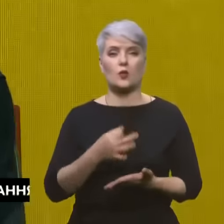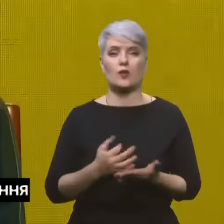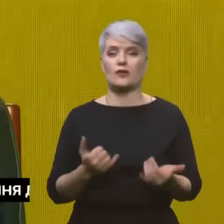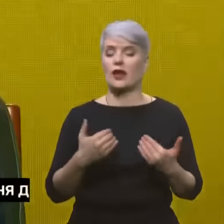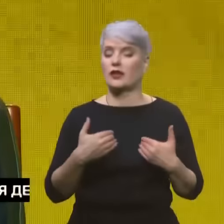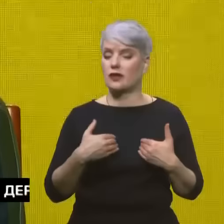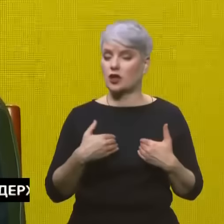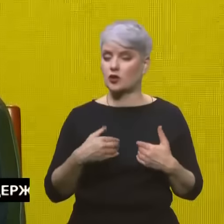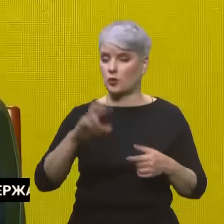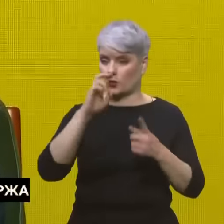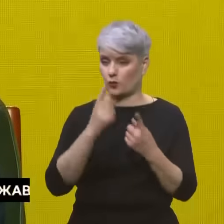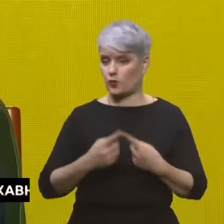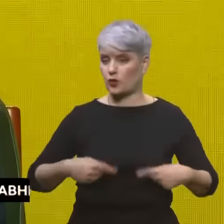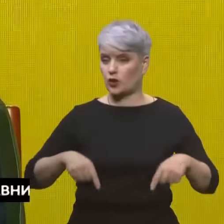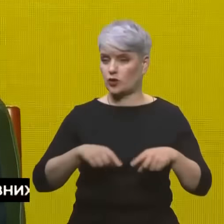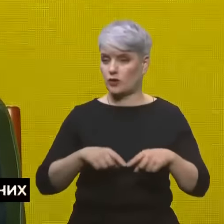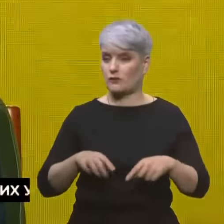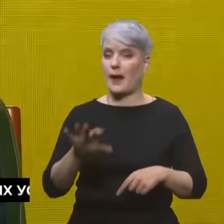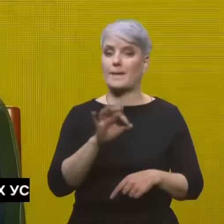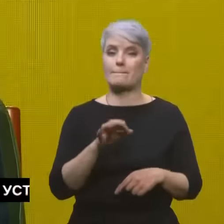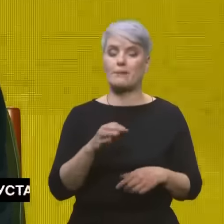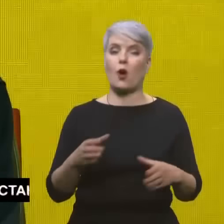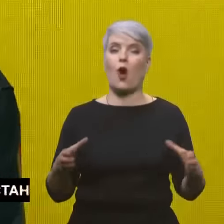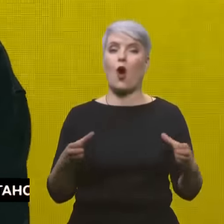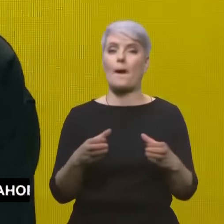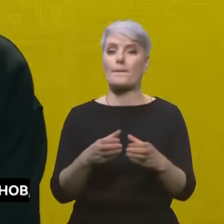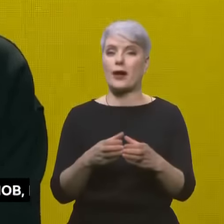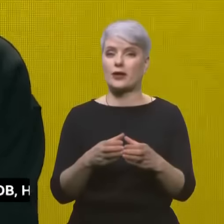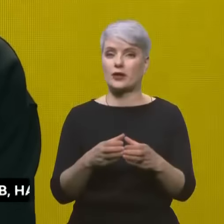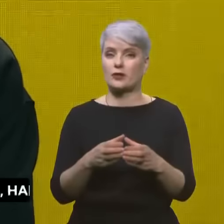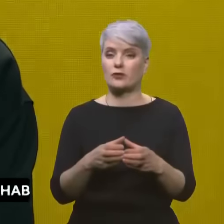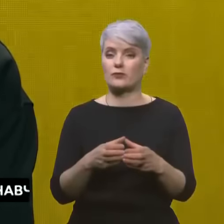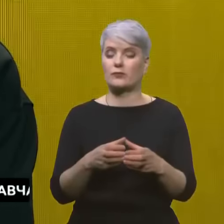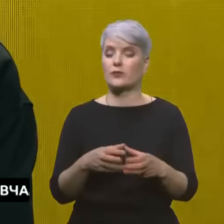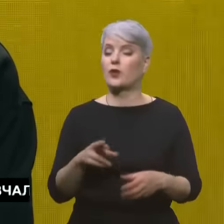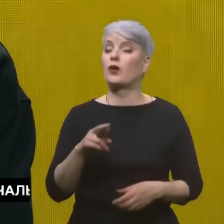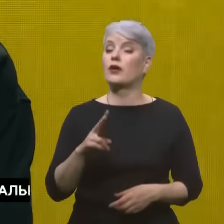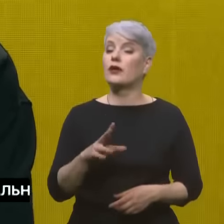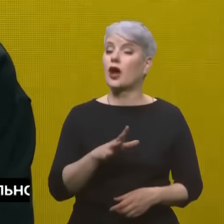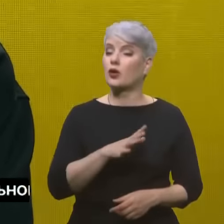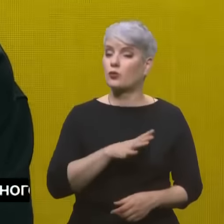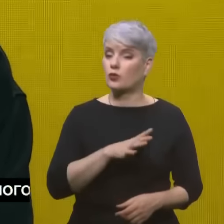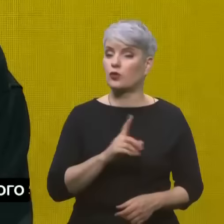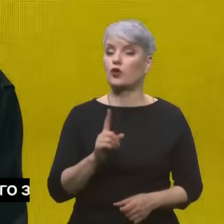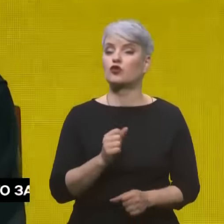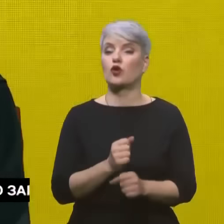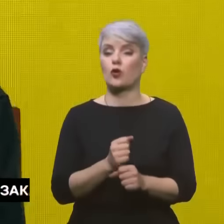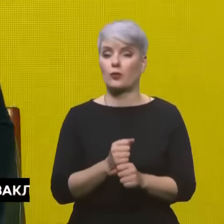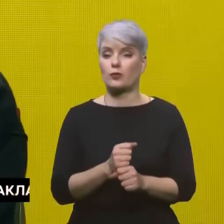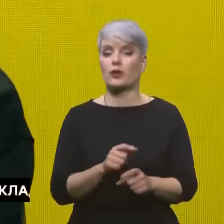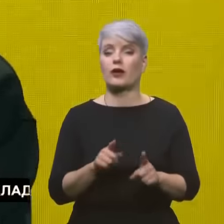Ось про команду, про те, як було, що робили всі, детально також